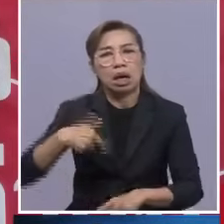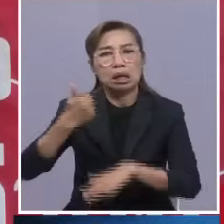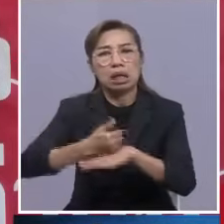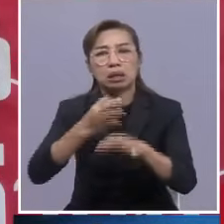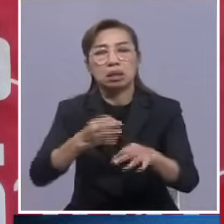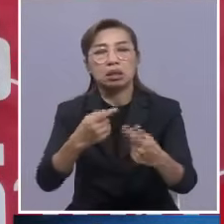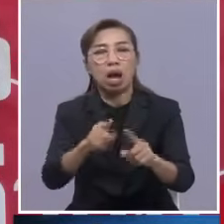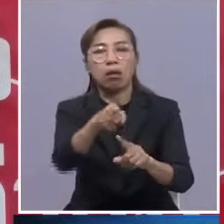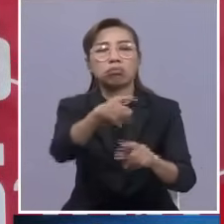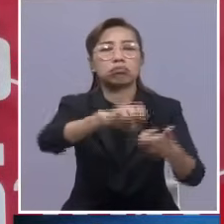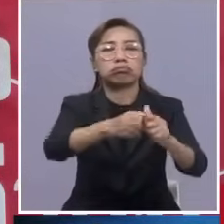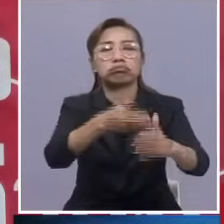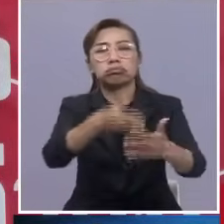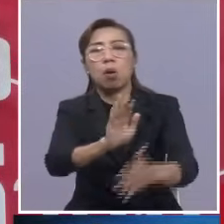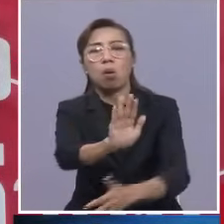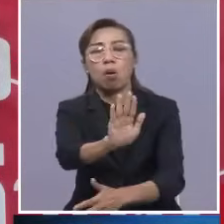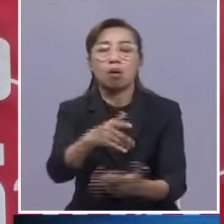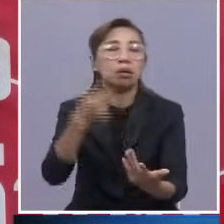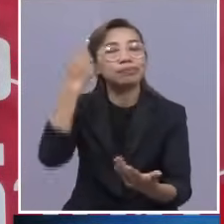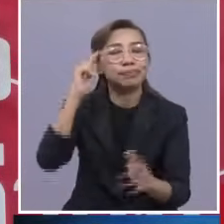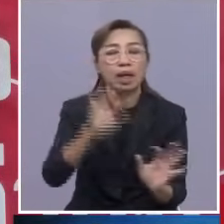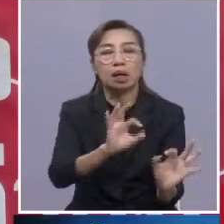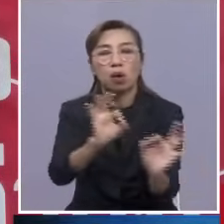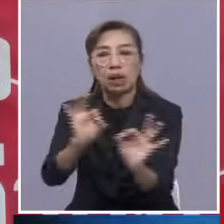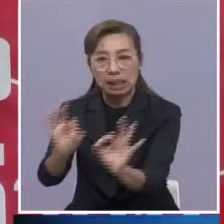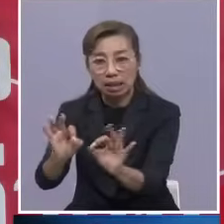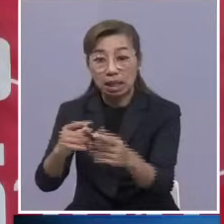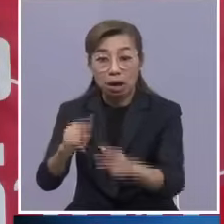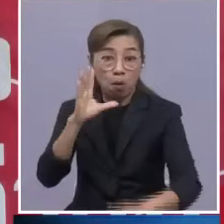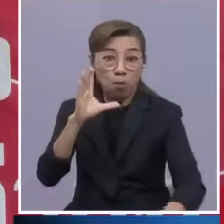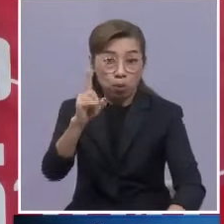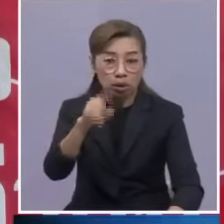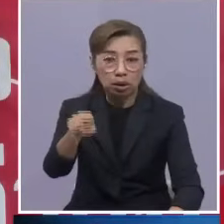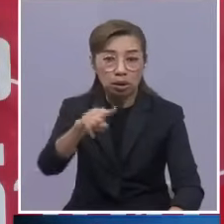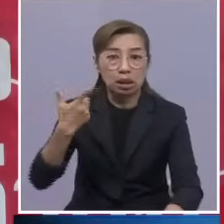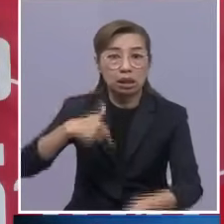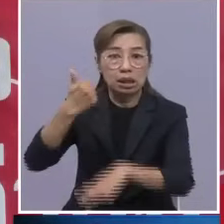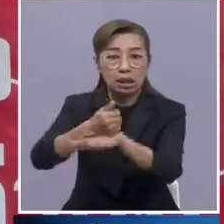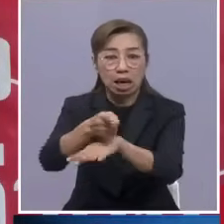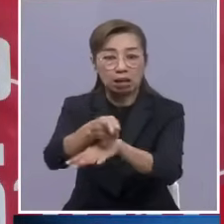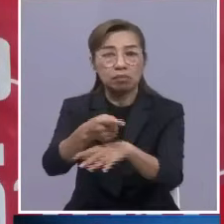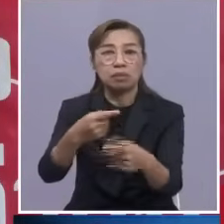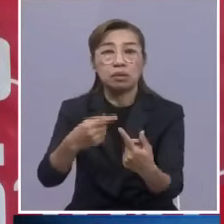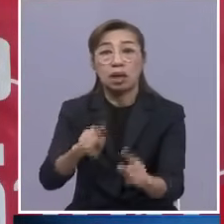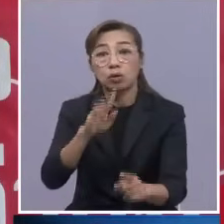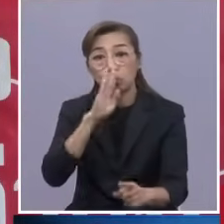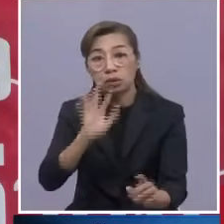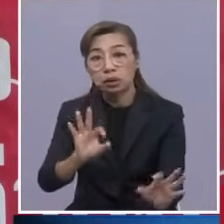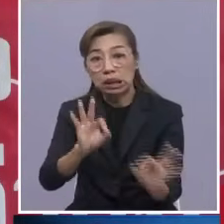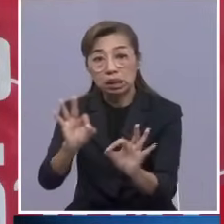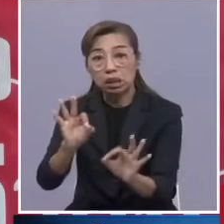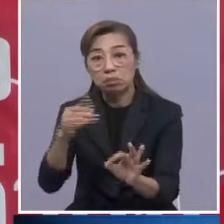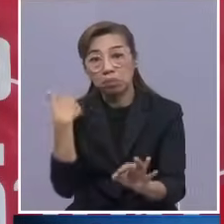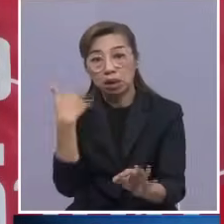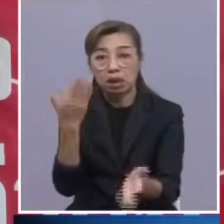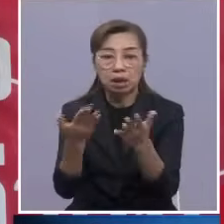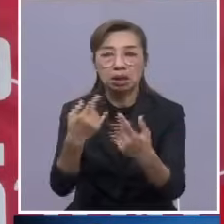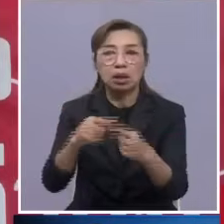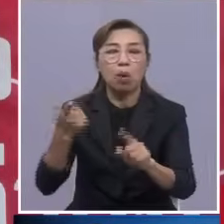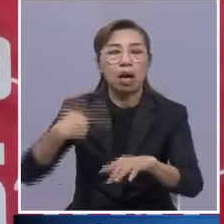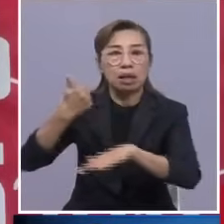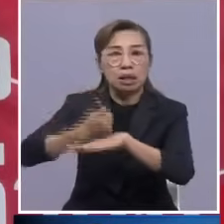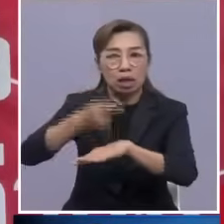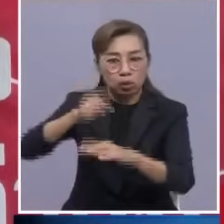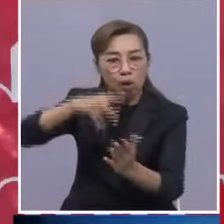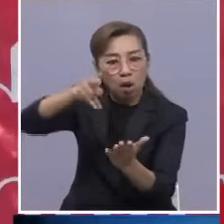การชั้นศาลแต่พรุ่งนี้ถึงแม้จะมีการเลื่อนศาลท่านก็ต้องอ่านให้ลุงให้ป้าฟังอยู่ดีว่าเห